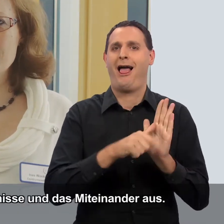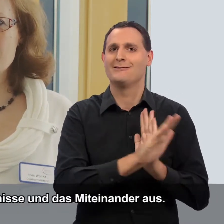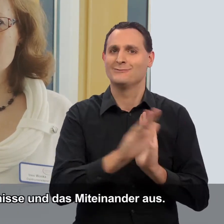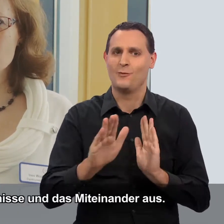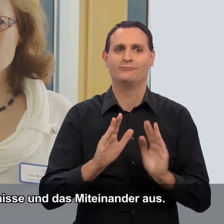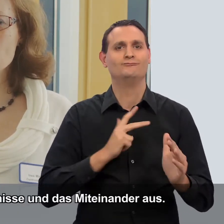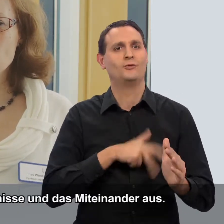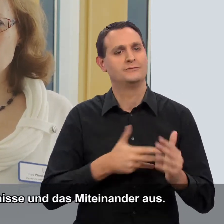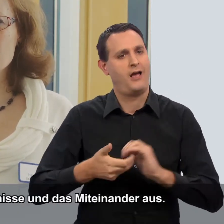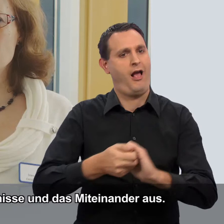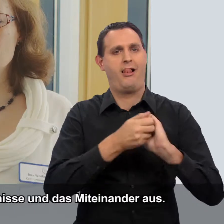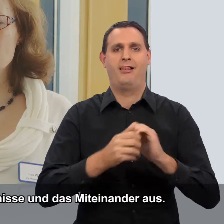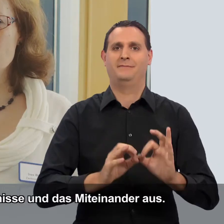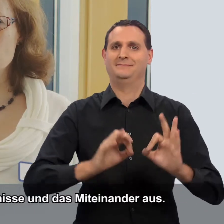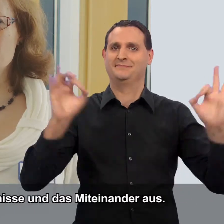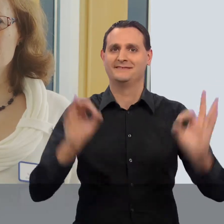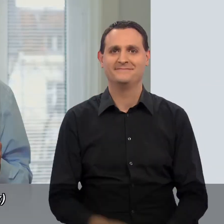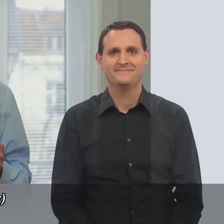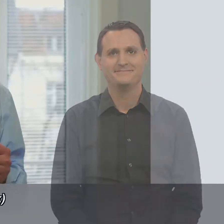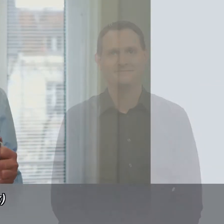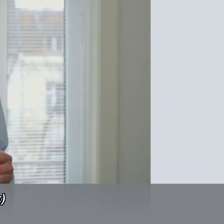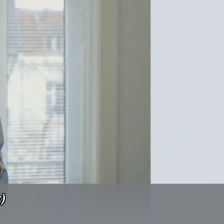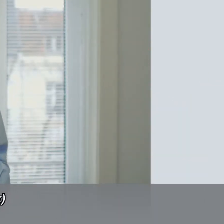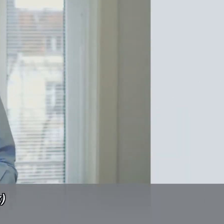auf die Arbeitsergebnisse und das Miteinander aus.